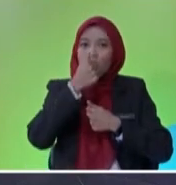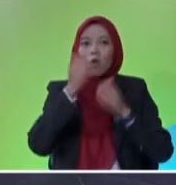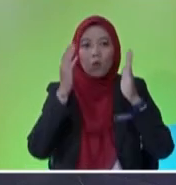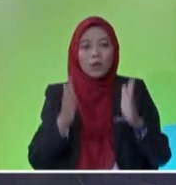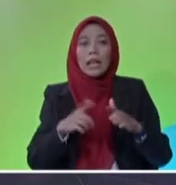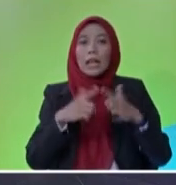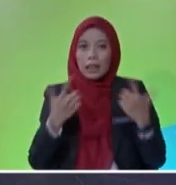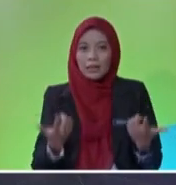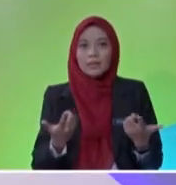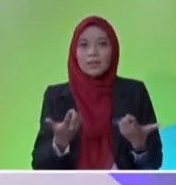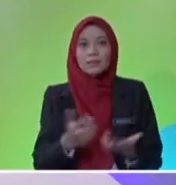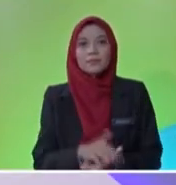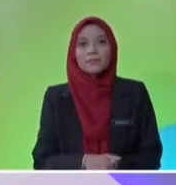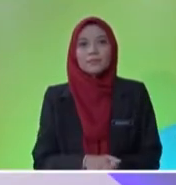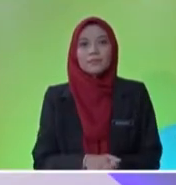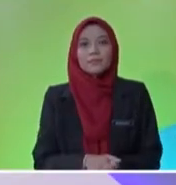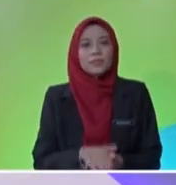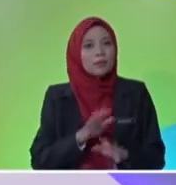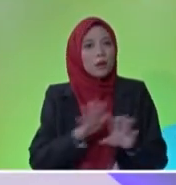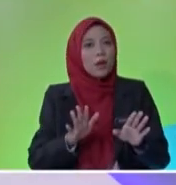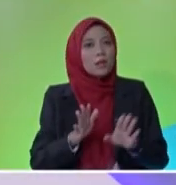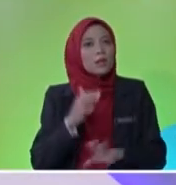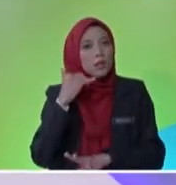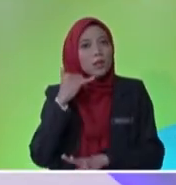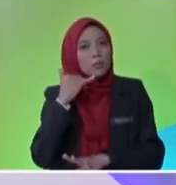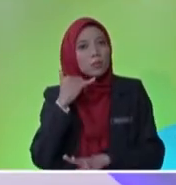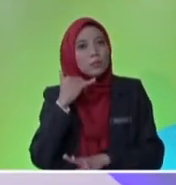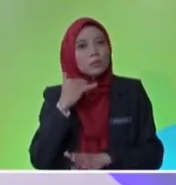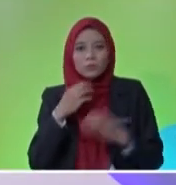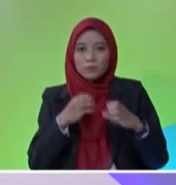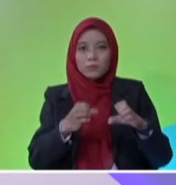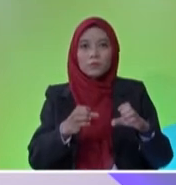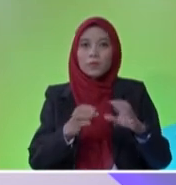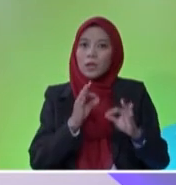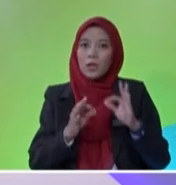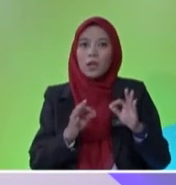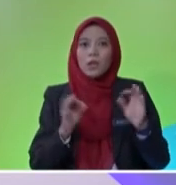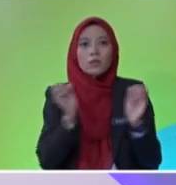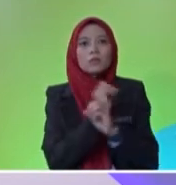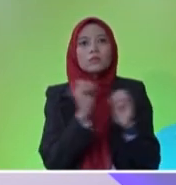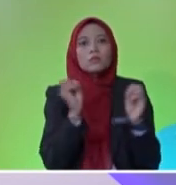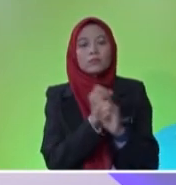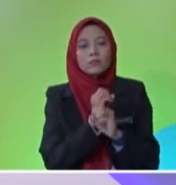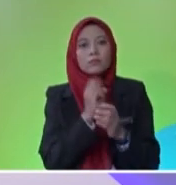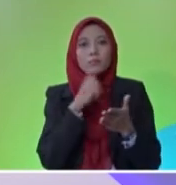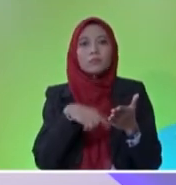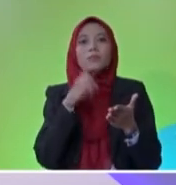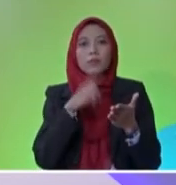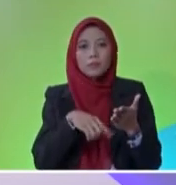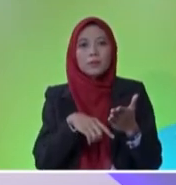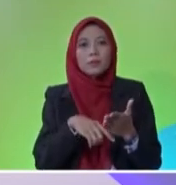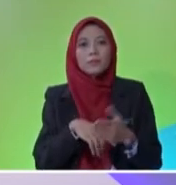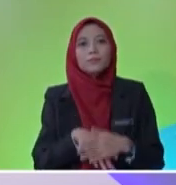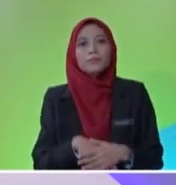rumusan dan putusannya Dia takkan buat panggilan kecemasan jika tidak ada sebarang kecemasan like